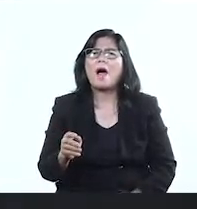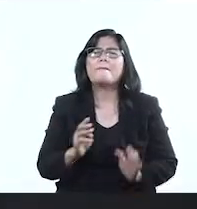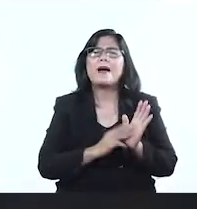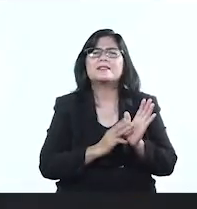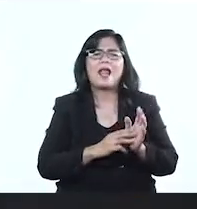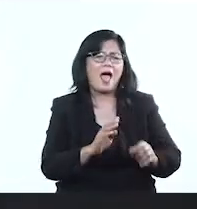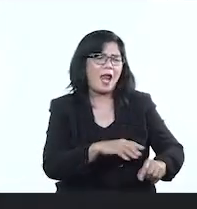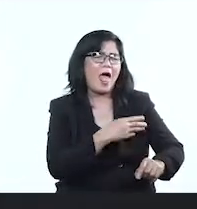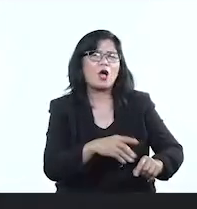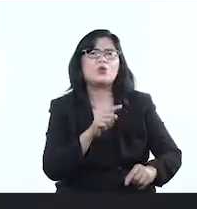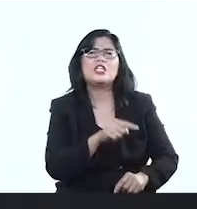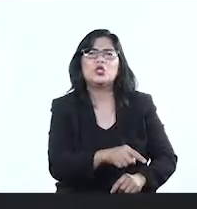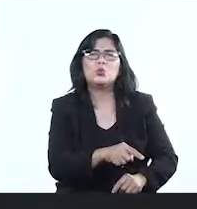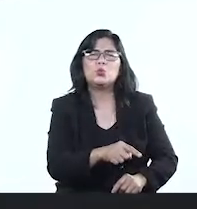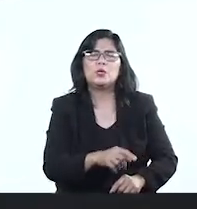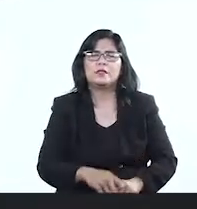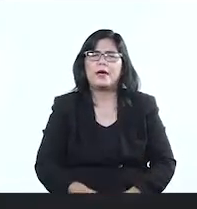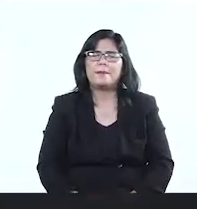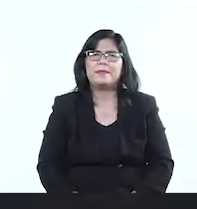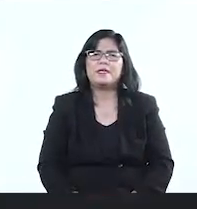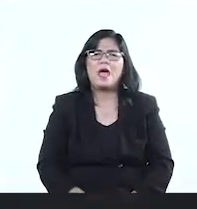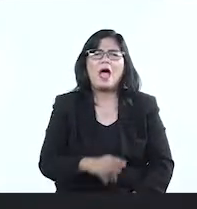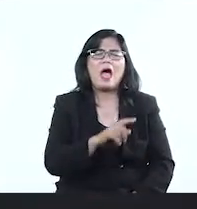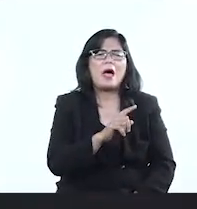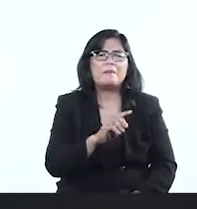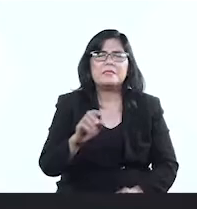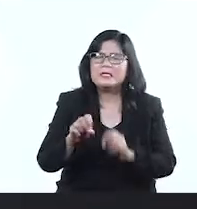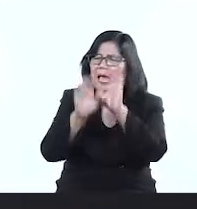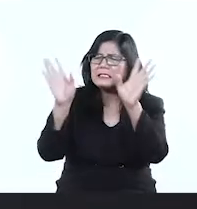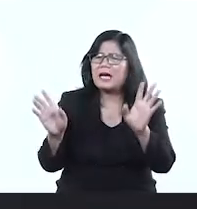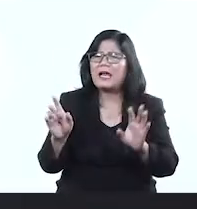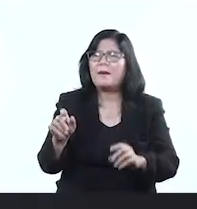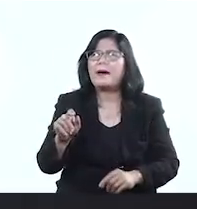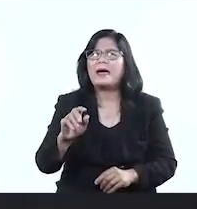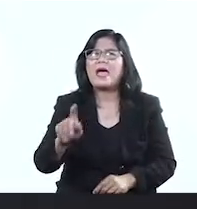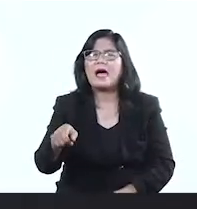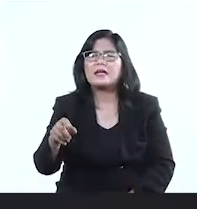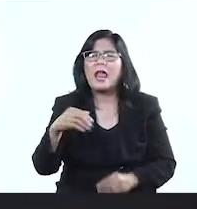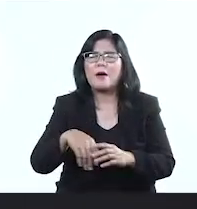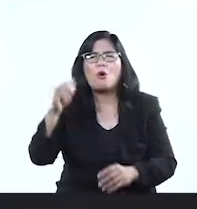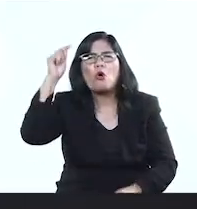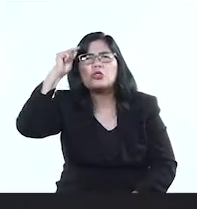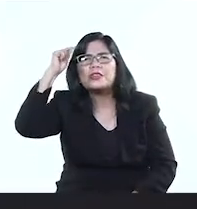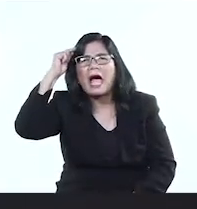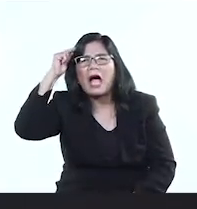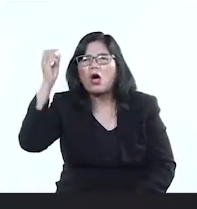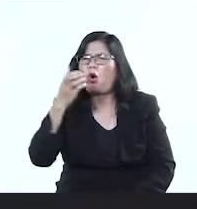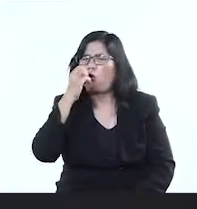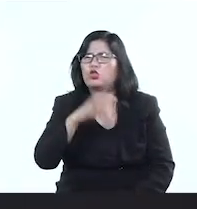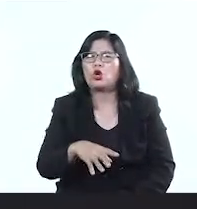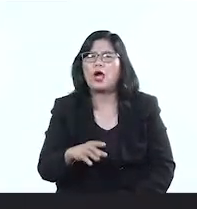Hai tapi yang kritik Itu menjelaskan apa yang ada di otaknya dia hai kenapa karena ayat